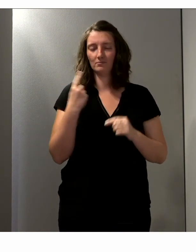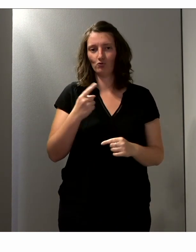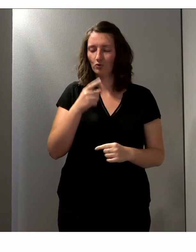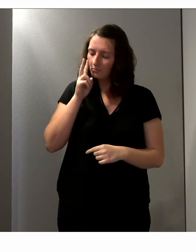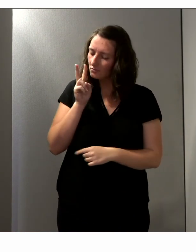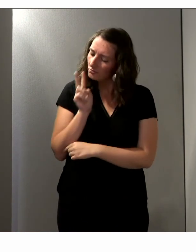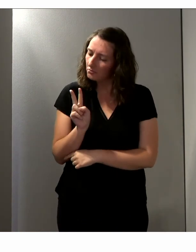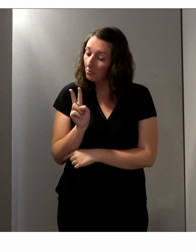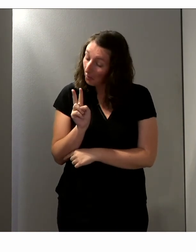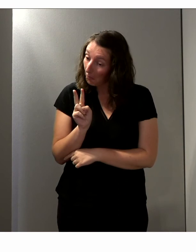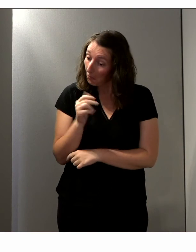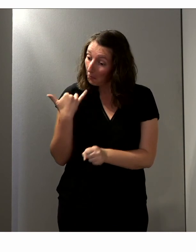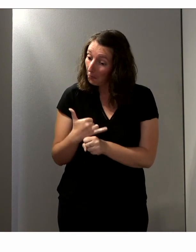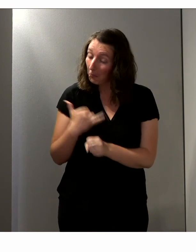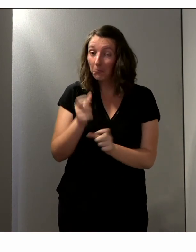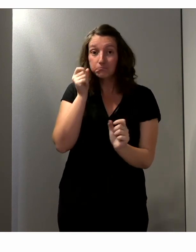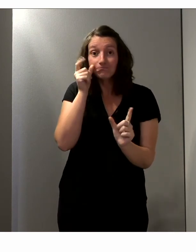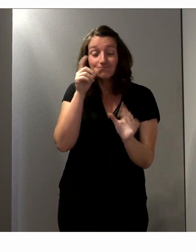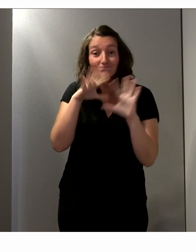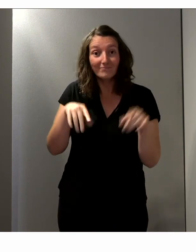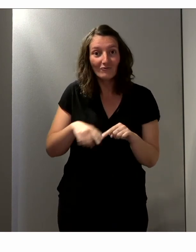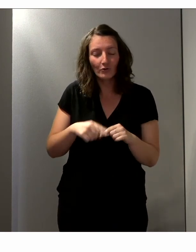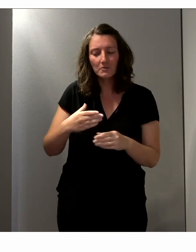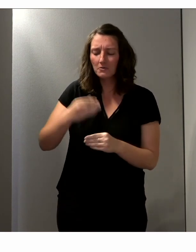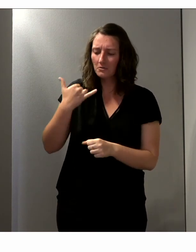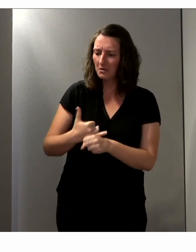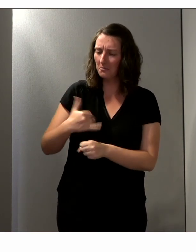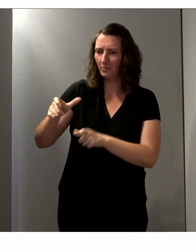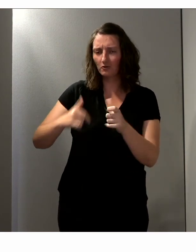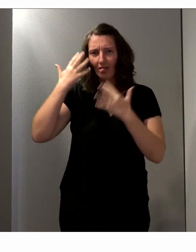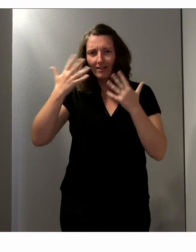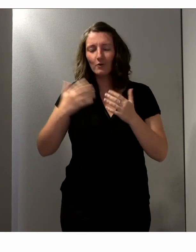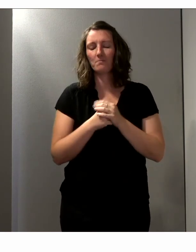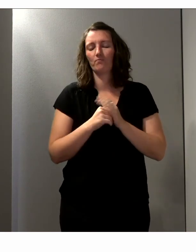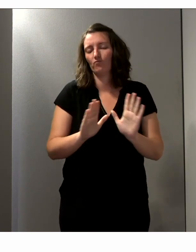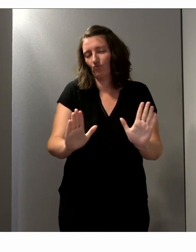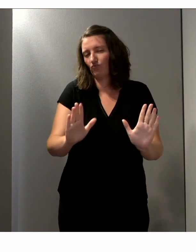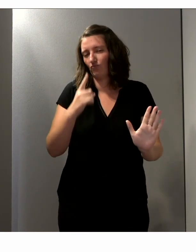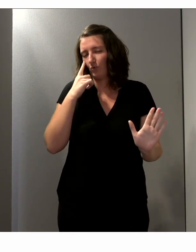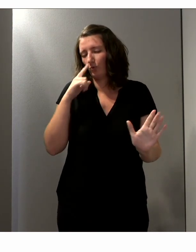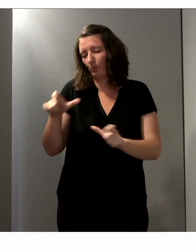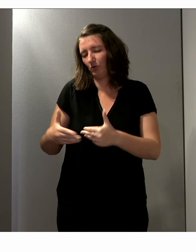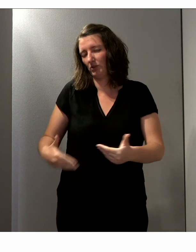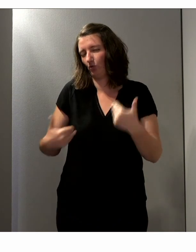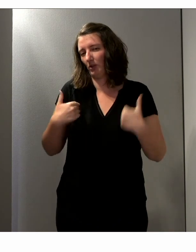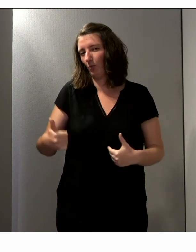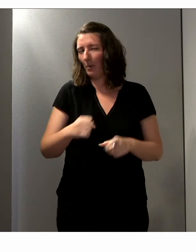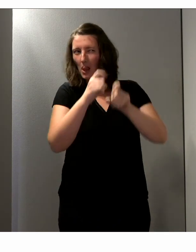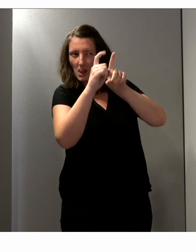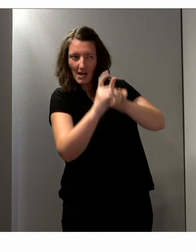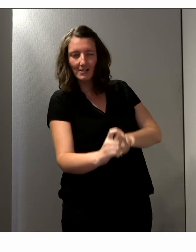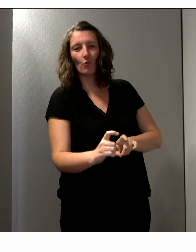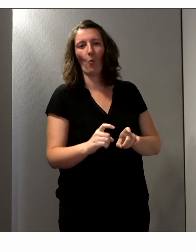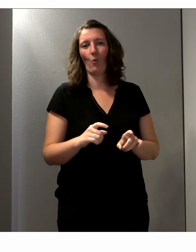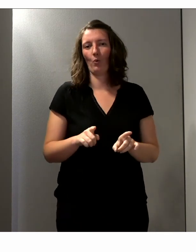des tas de choses comme ça sur les gens, sur leurs préoccupations. Alors, je pense qu'il y a des personnes en situation de handicap qui ont posé ces questions, et